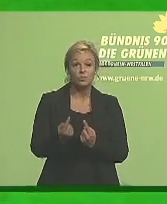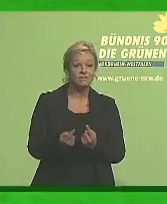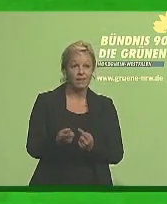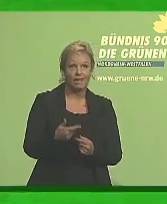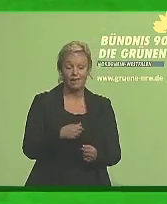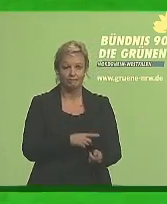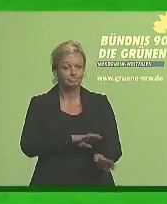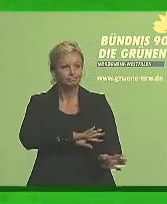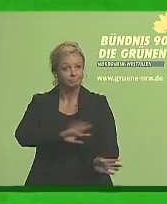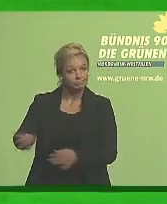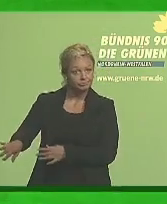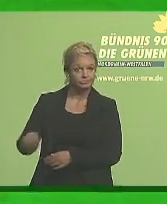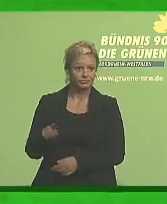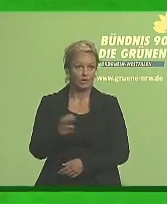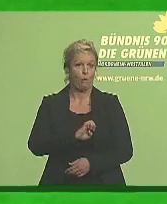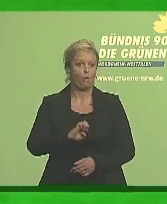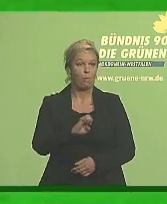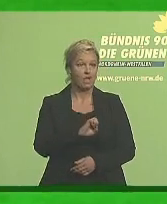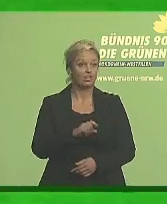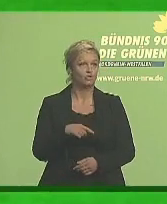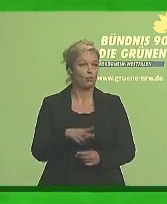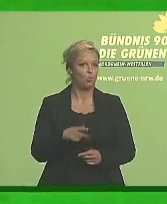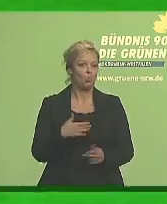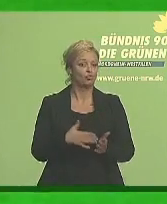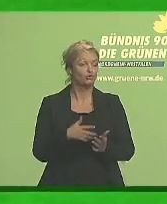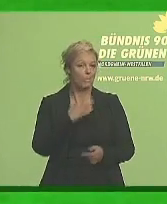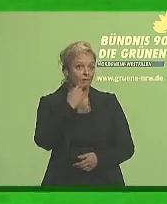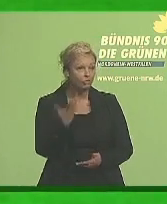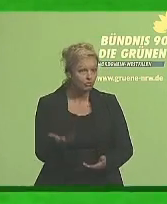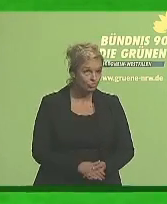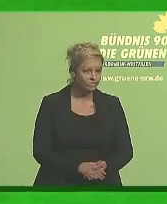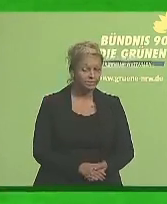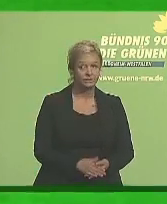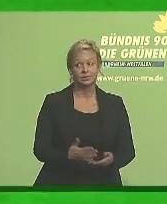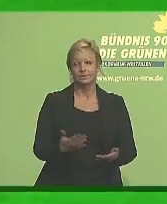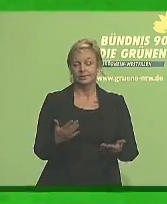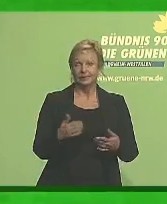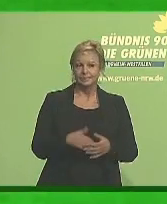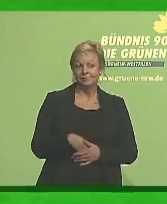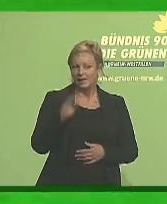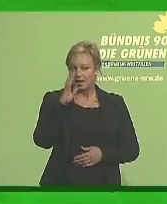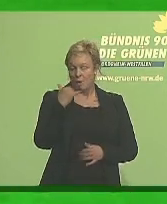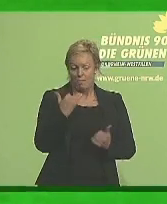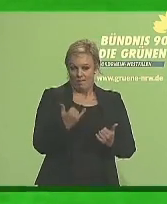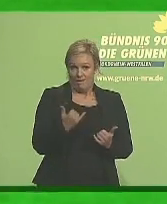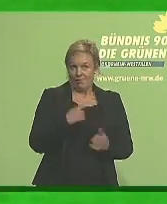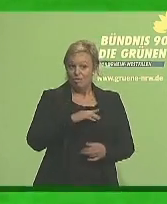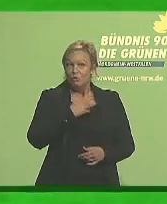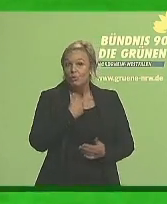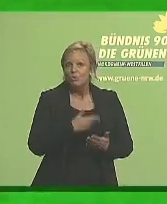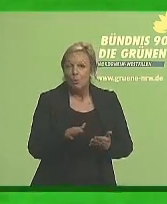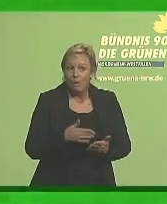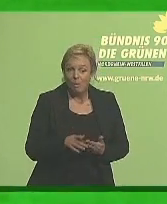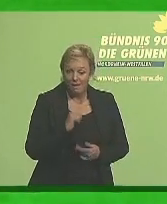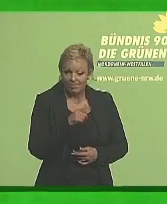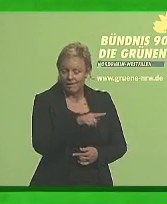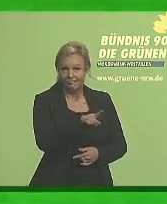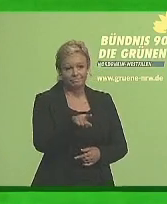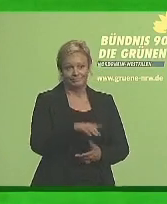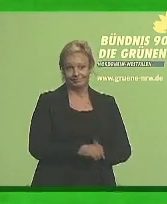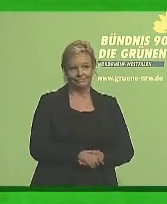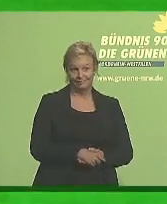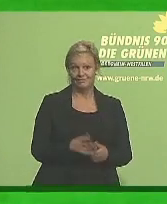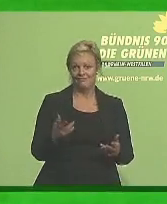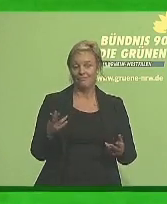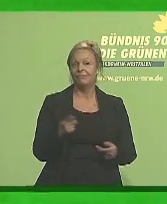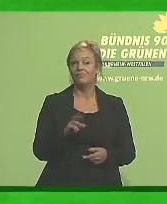Deindustrialisierung in der Europäischen Union zu stoppen. Ich glaube, ich muss dazu nicht mehr sagen. Was gestoppt werden